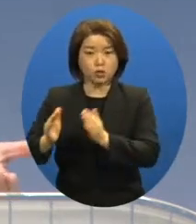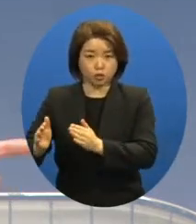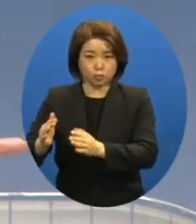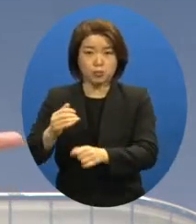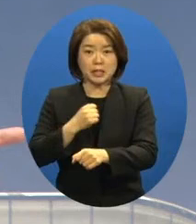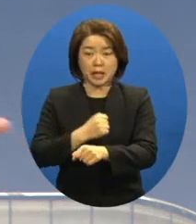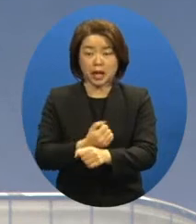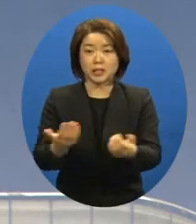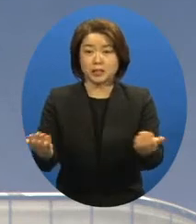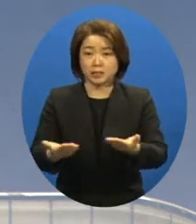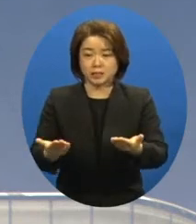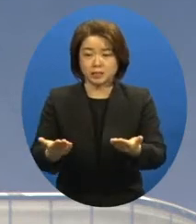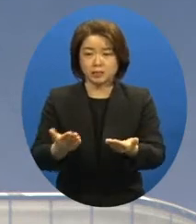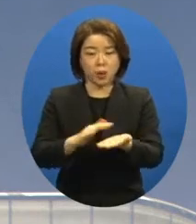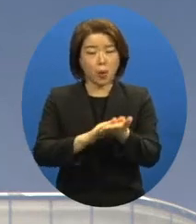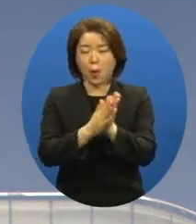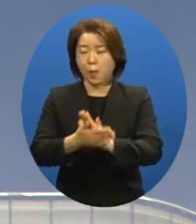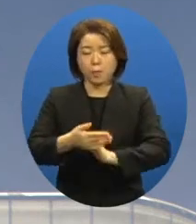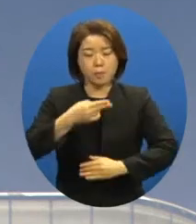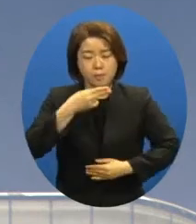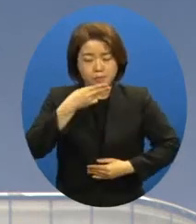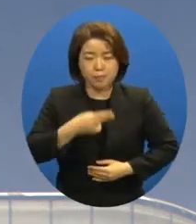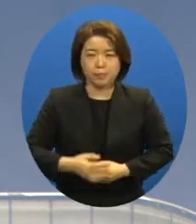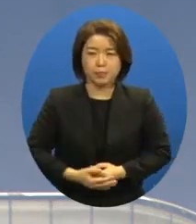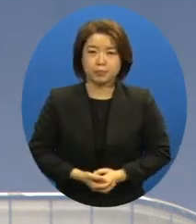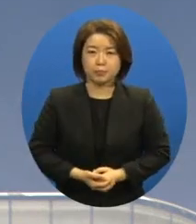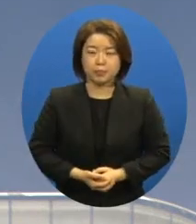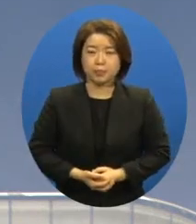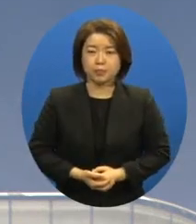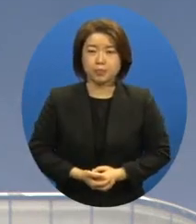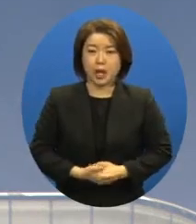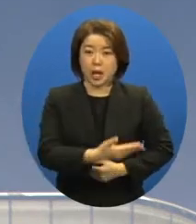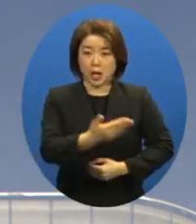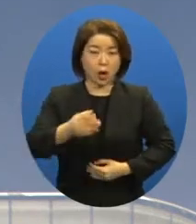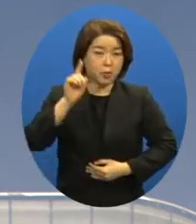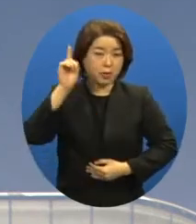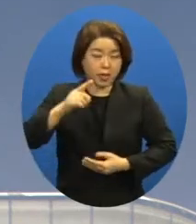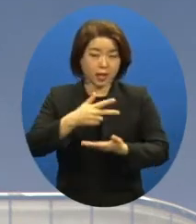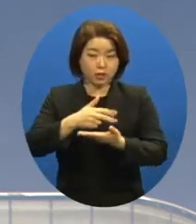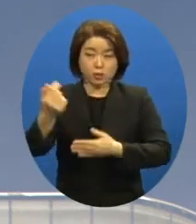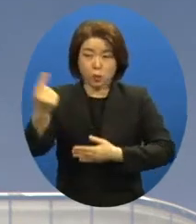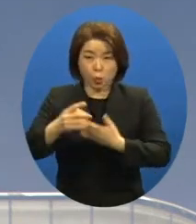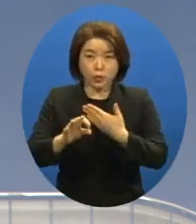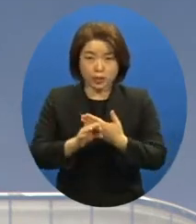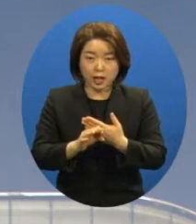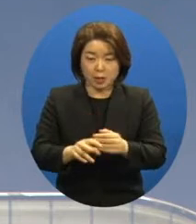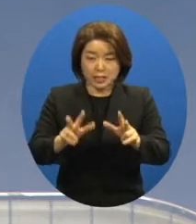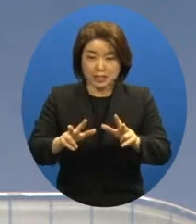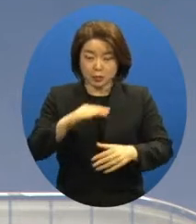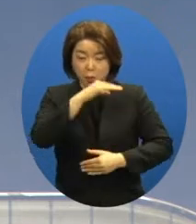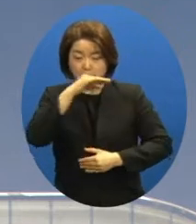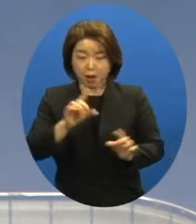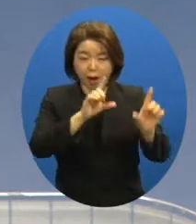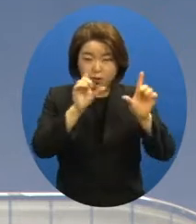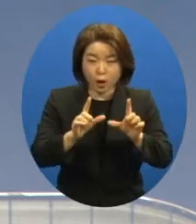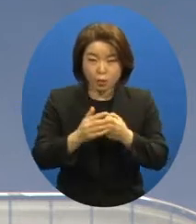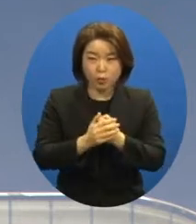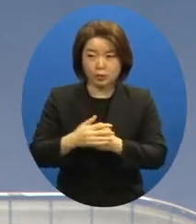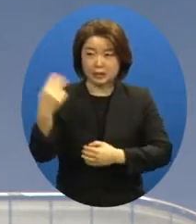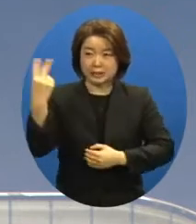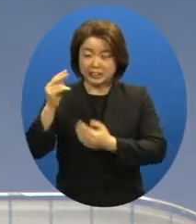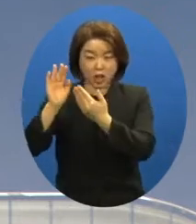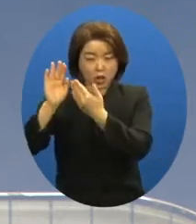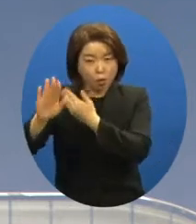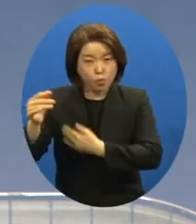것에는 변함이 없는 겁니다. 여러분, 내일 주님이 오신다 그러면 이제부터 바로 살고 2000년